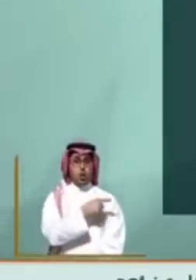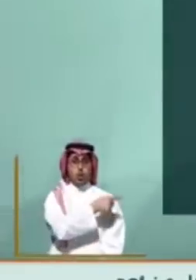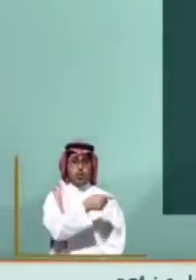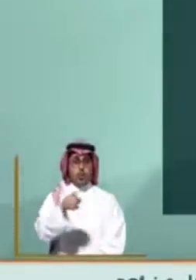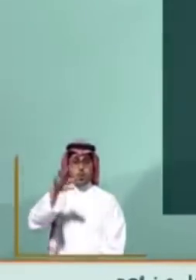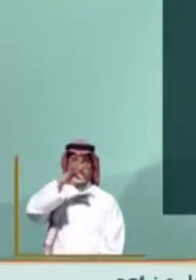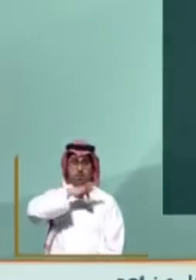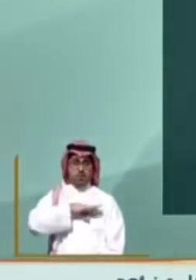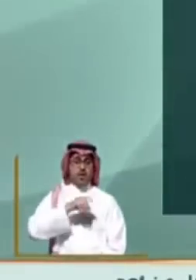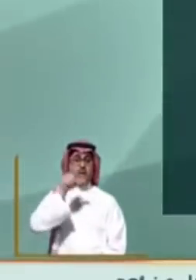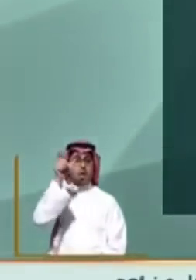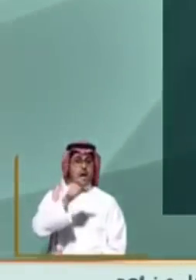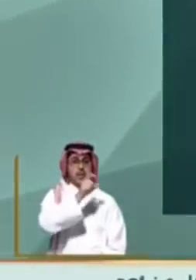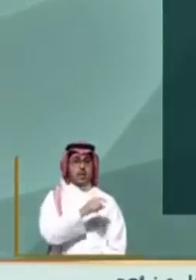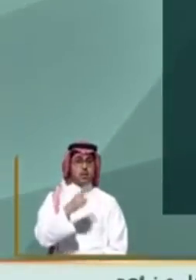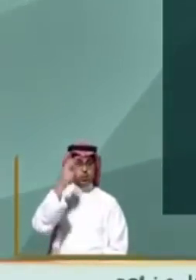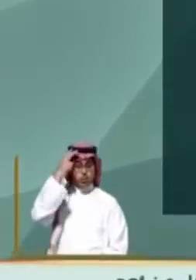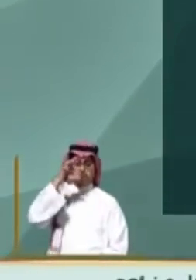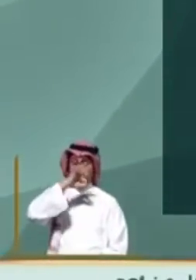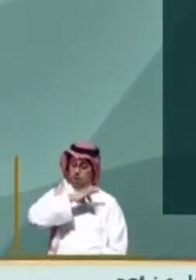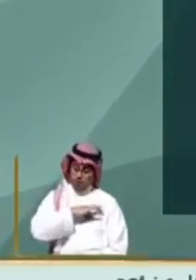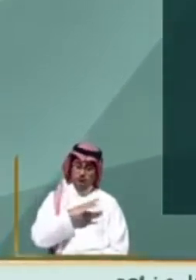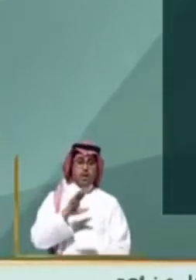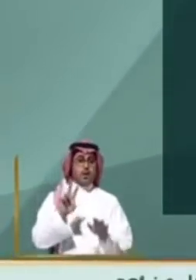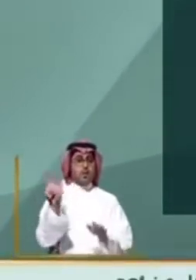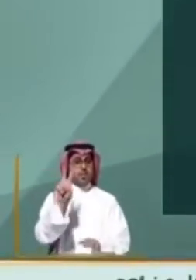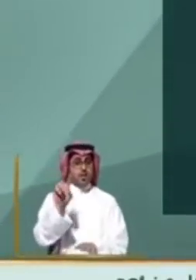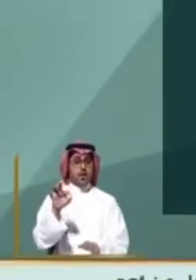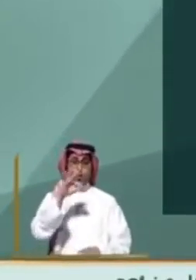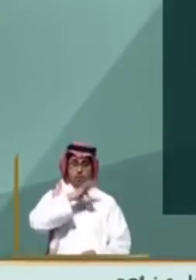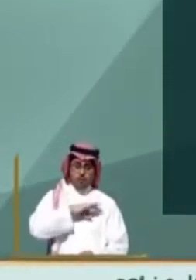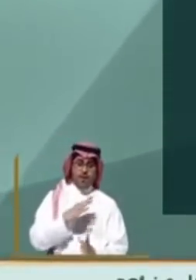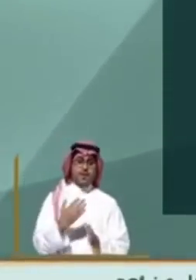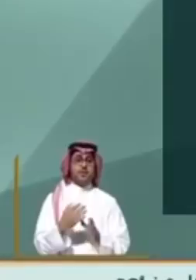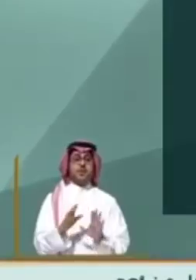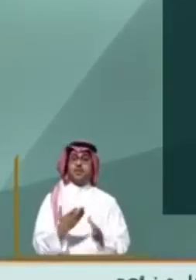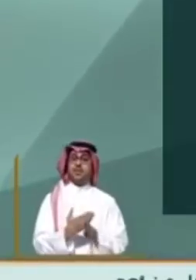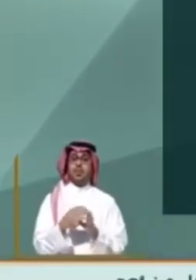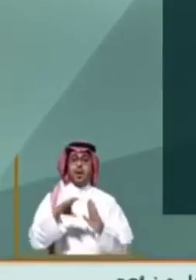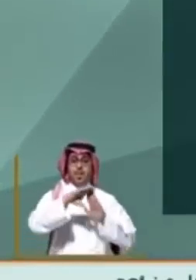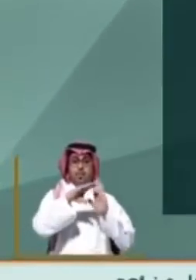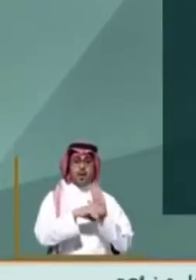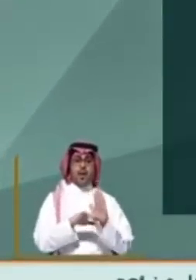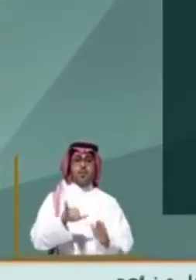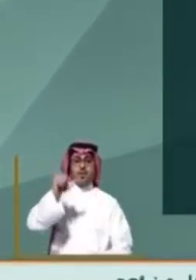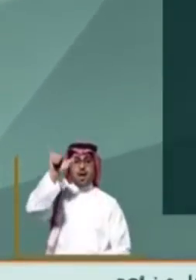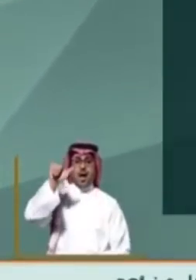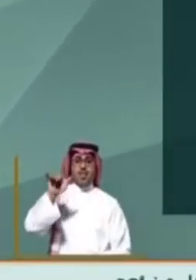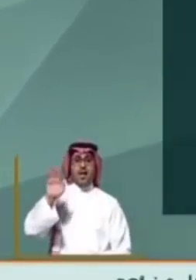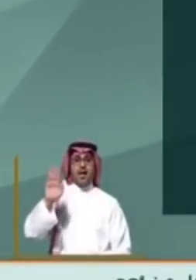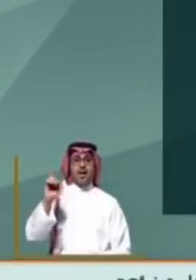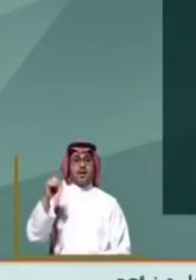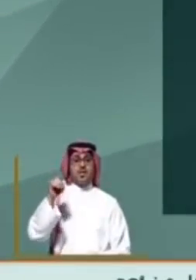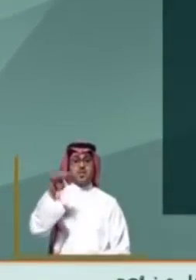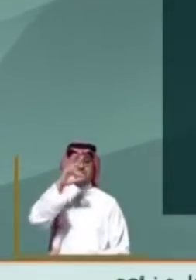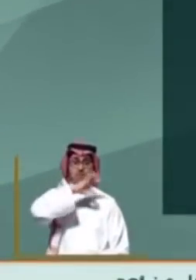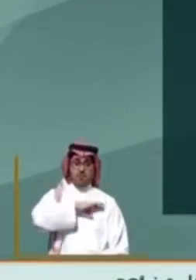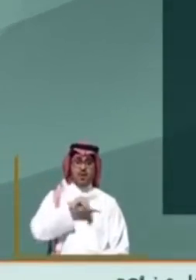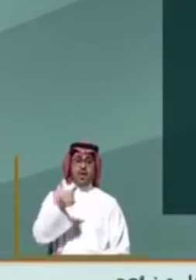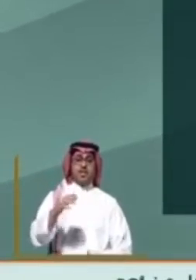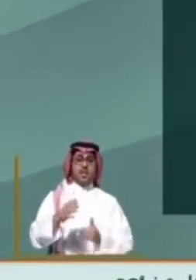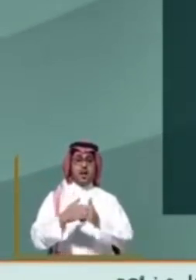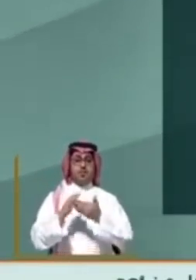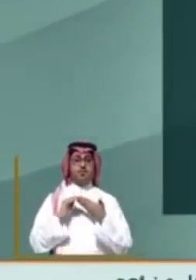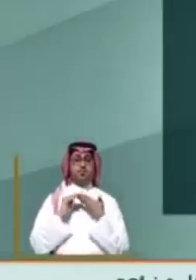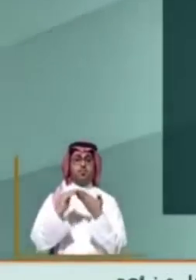الحكومية، إضافة إلى تقديم آليات إدارة الأزمات، مؤكدا حرص البرنامج على تبني الجهات الحكومية لأفضل